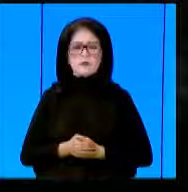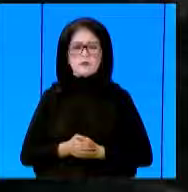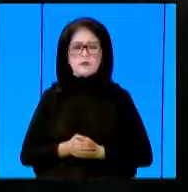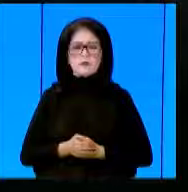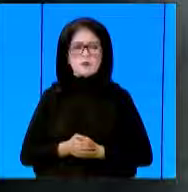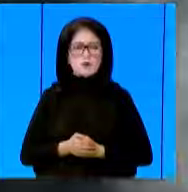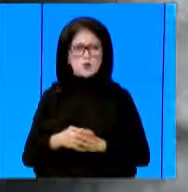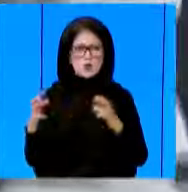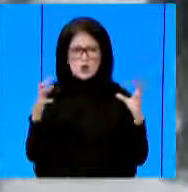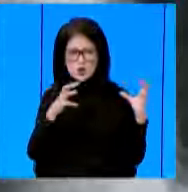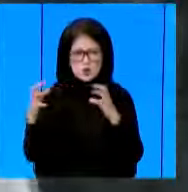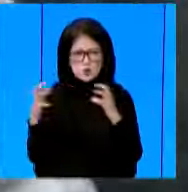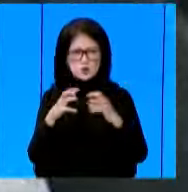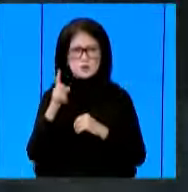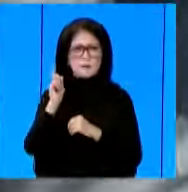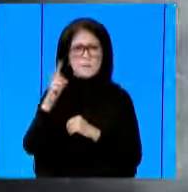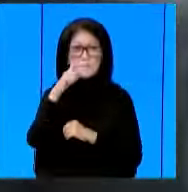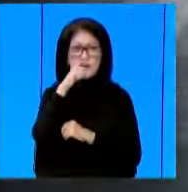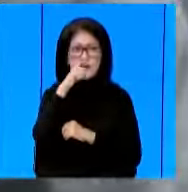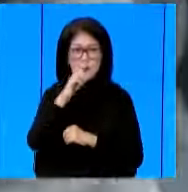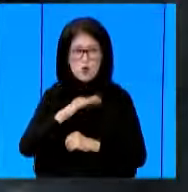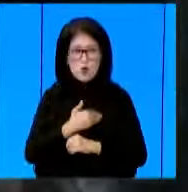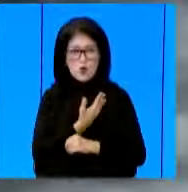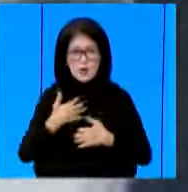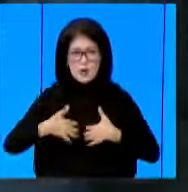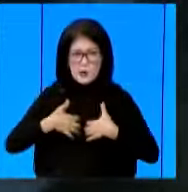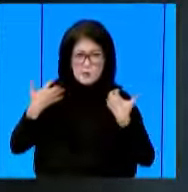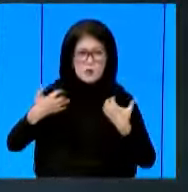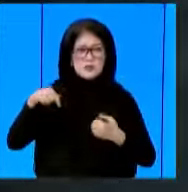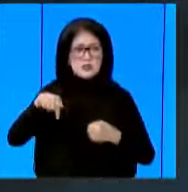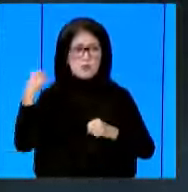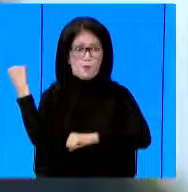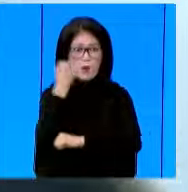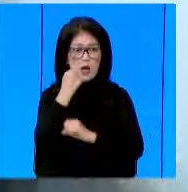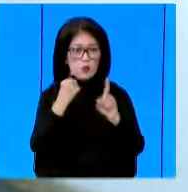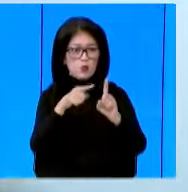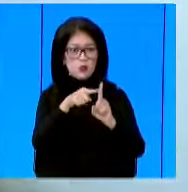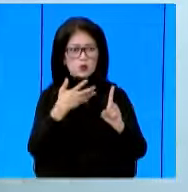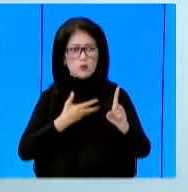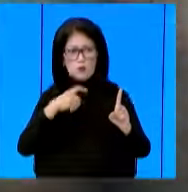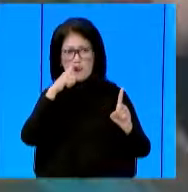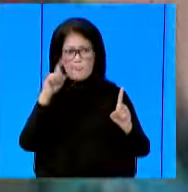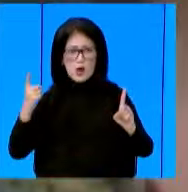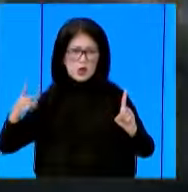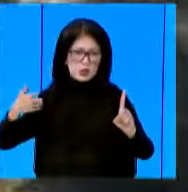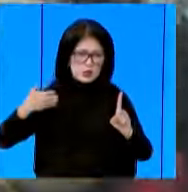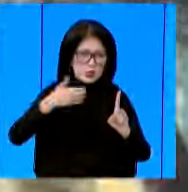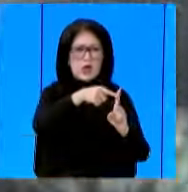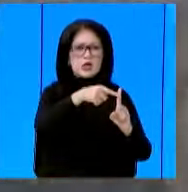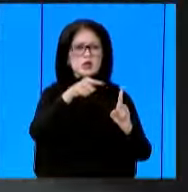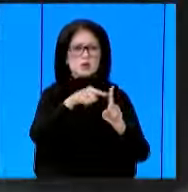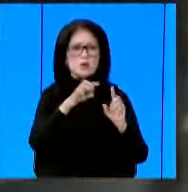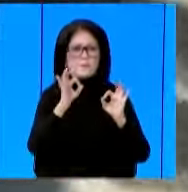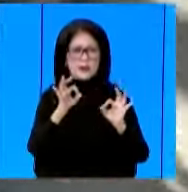Kericuhan terjadi lantaran ayah korban emosi berusaha mengejar dan memukul pelaku pembunuhan anaknya saat prarekonstruksi di rumah pelaku di Bantar